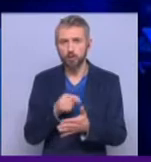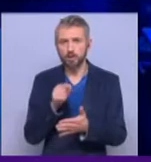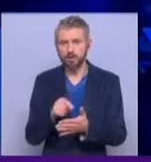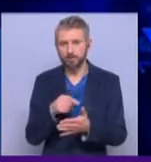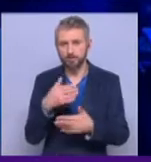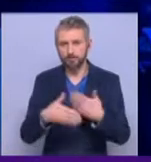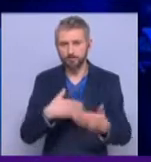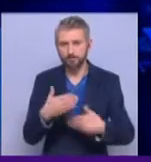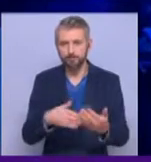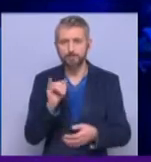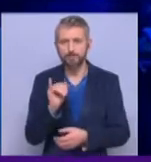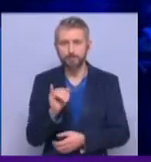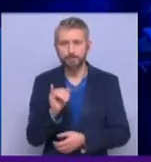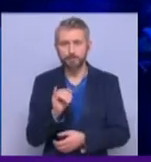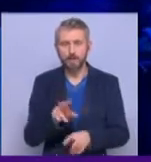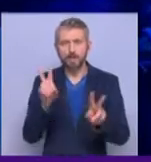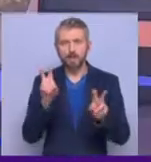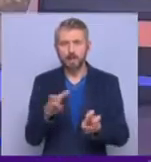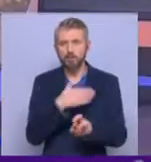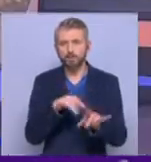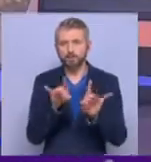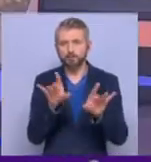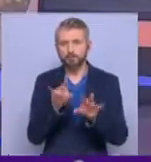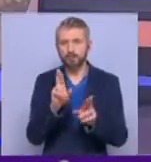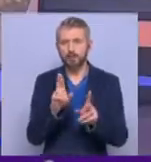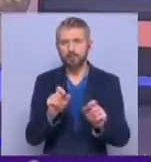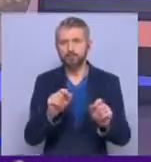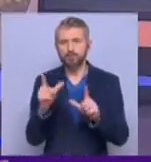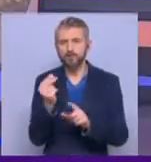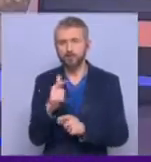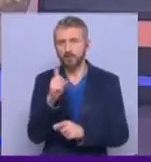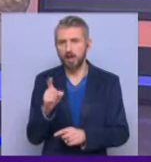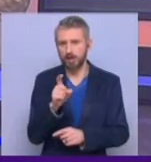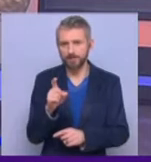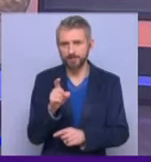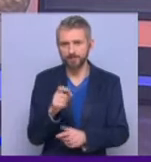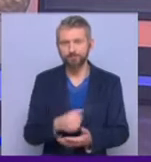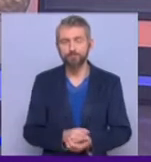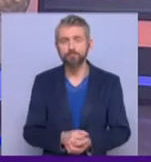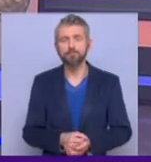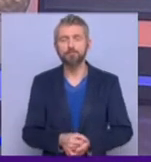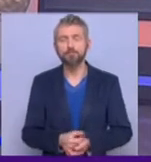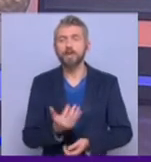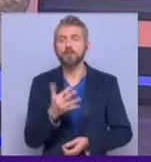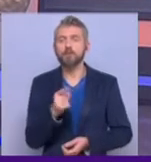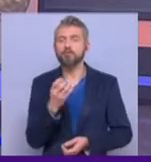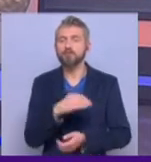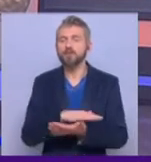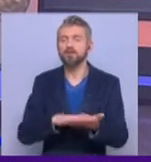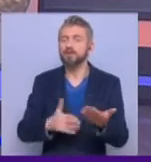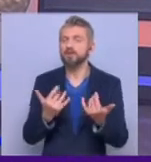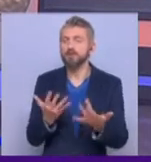ходи, і тему ми артикулювали як підвищення ціни на газ. Пане Валентине, скільки воно ще буде